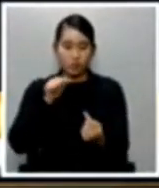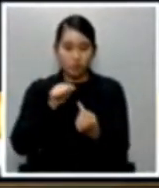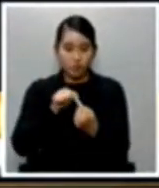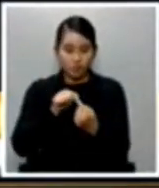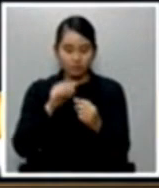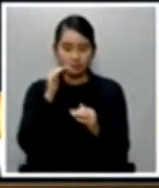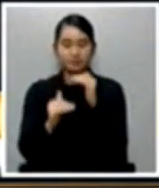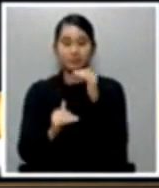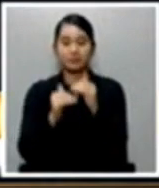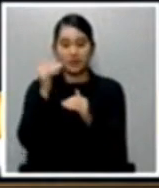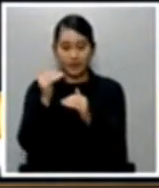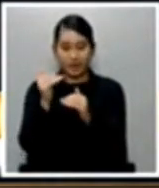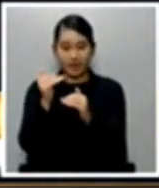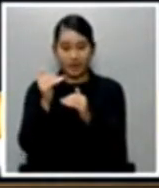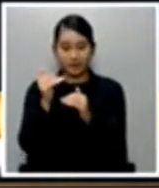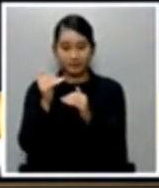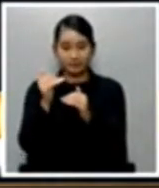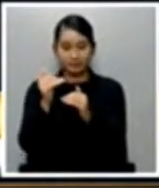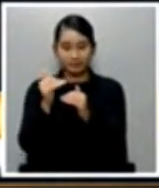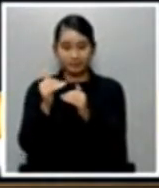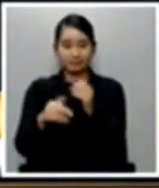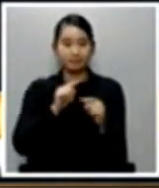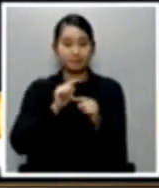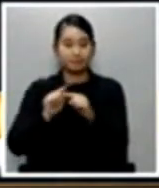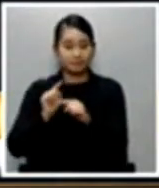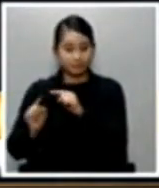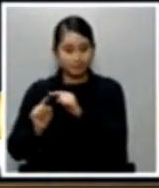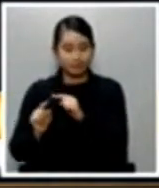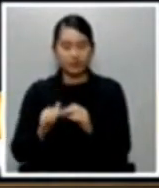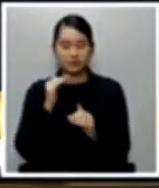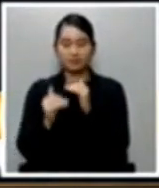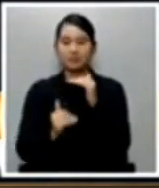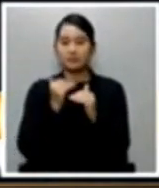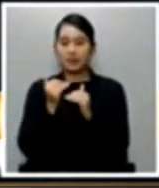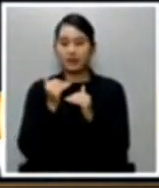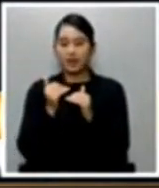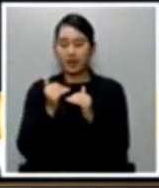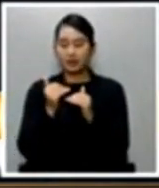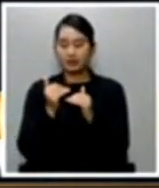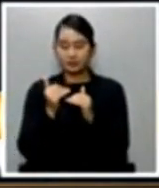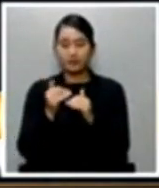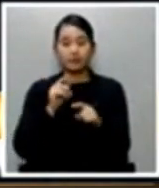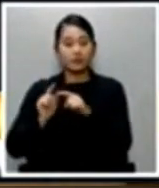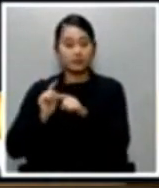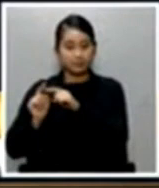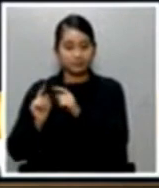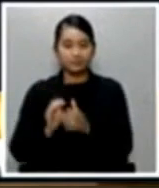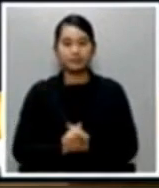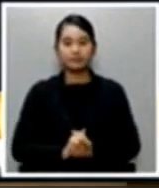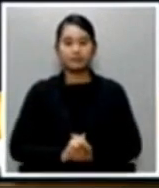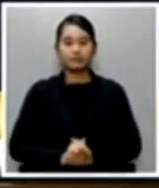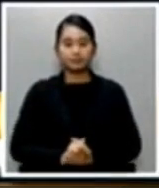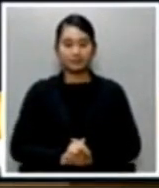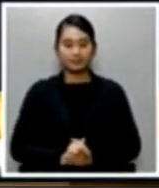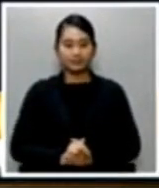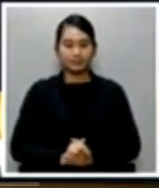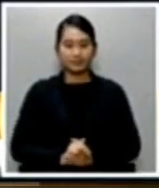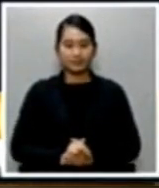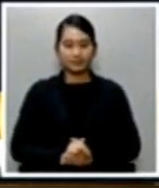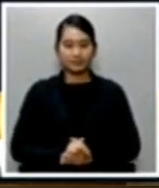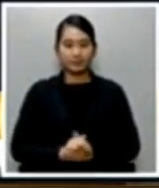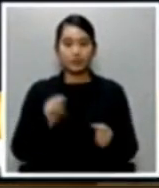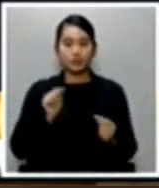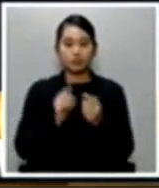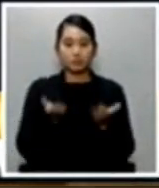องของการพัฒนาเชิงพื้นที่มหาลัยที่จะไปเน้นในเรื่องของการพัฒนาท้องถิ่นนะครับแต่พร้อมๆกับเรื่องของการที่จะย